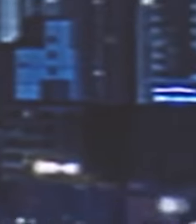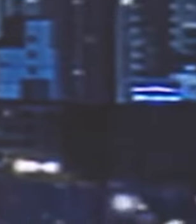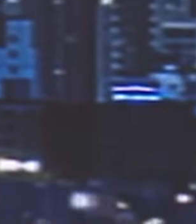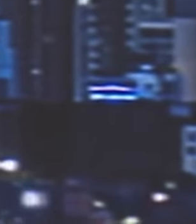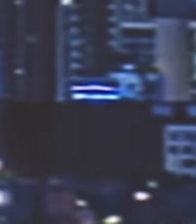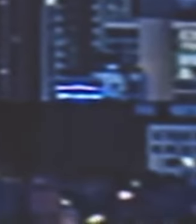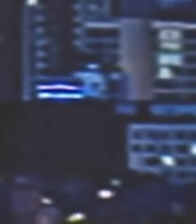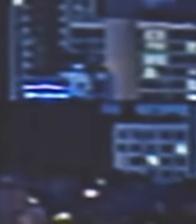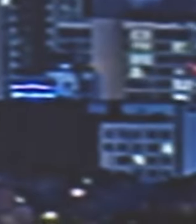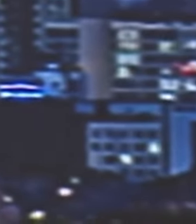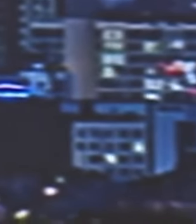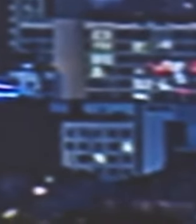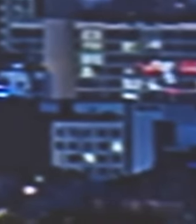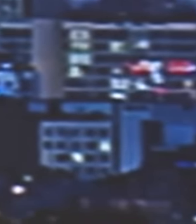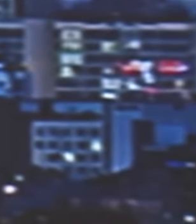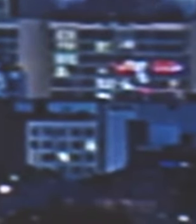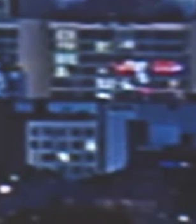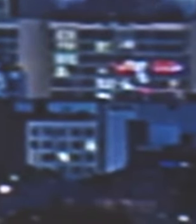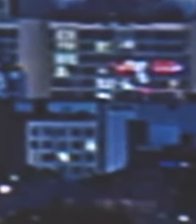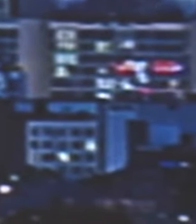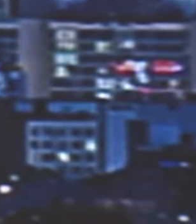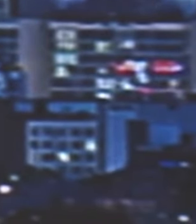50분 뉴스룸에서 뵙겠습니다